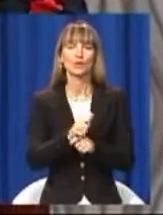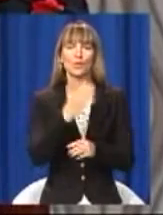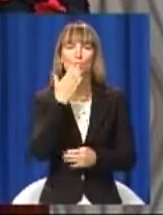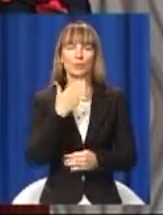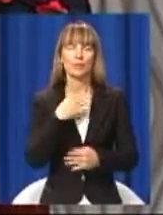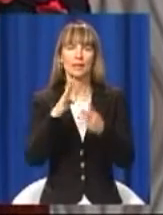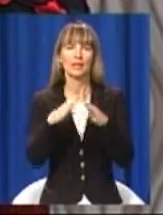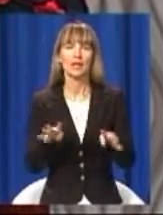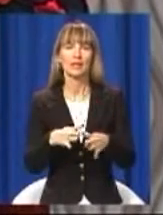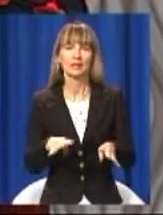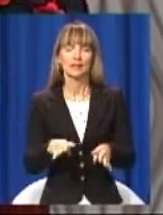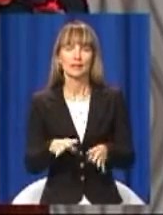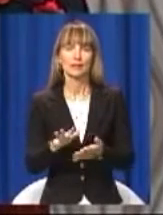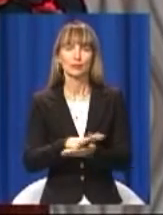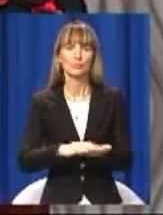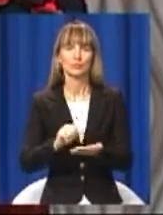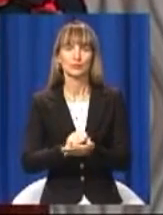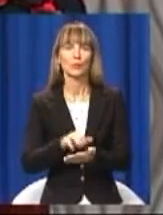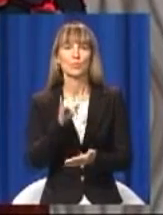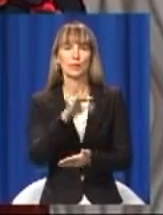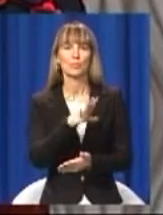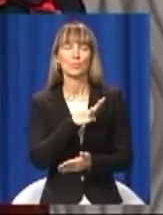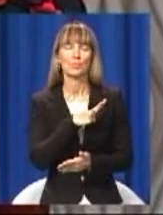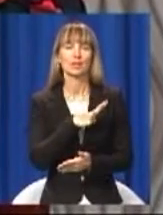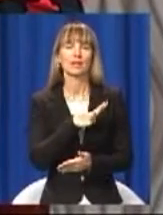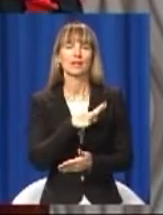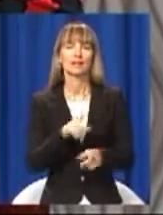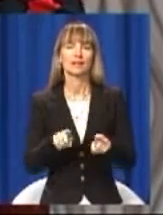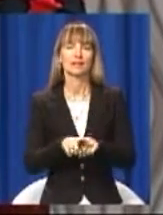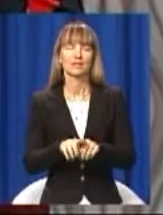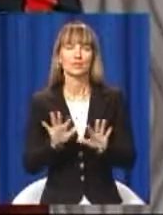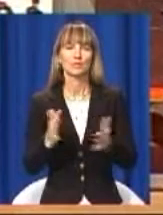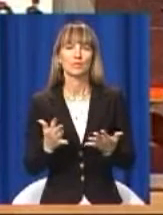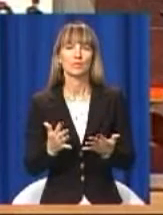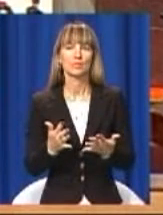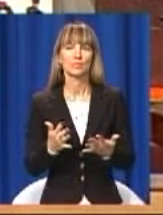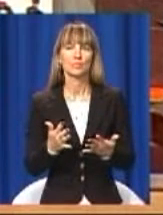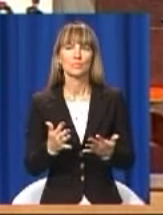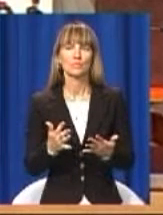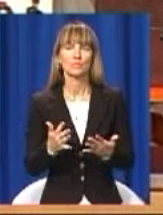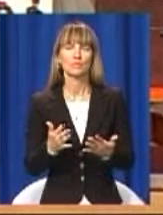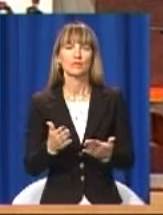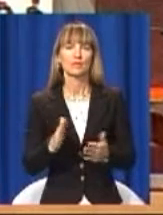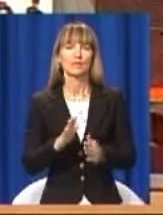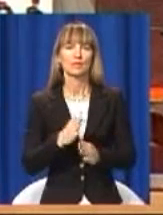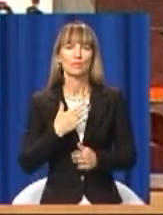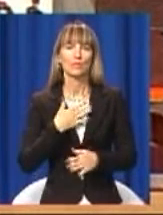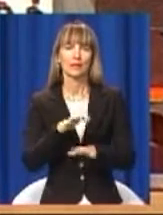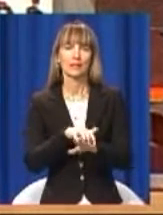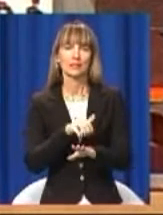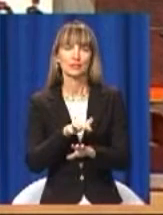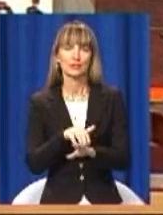полюбляють ялинки просто так. Псувати. Чи було в тебе такі от випадки? Але ні, моя кішка, вона